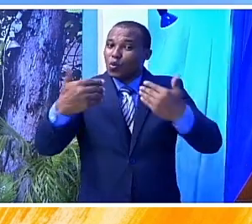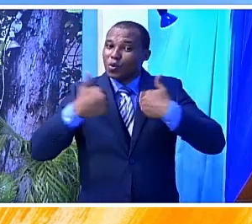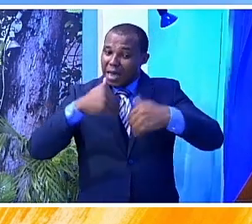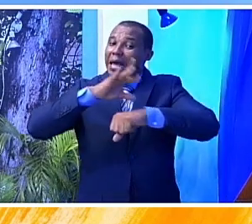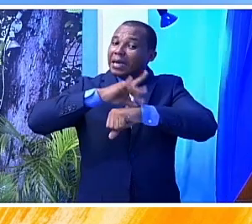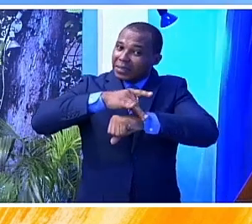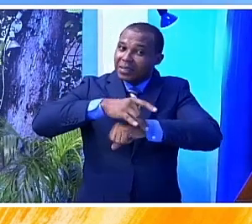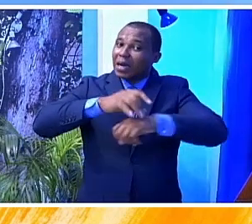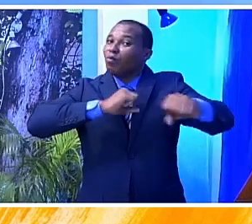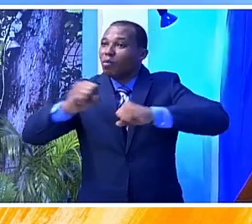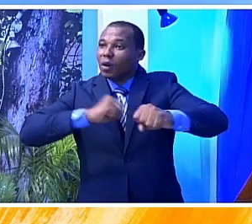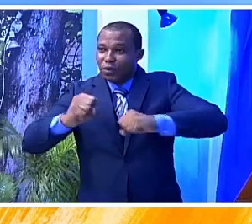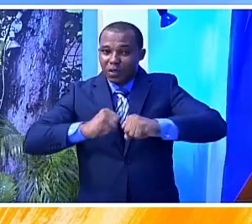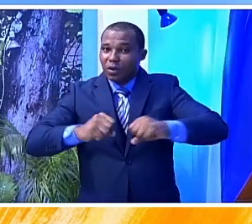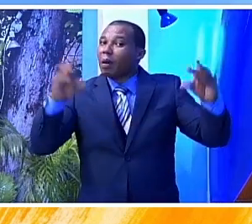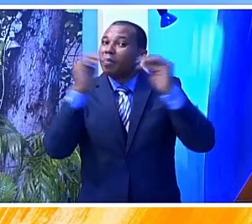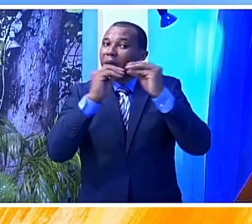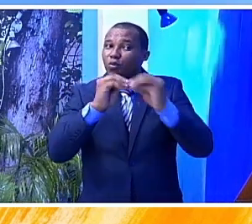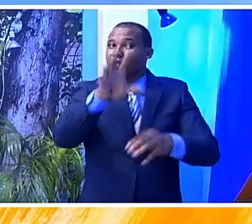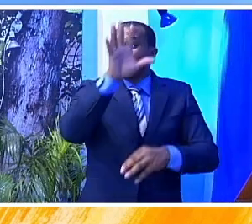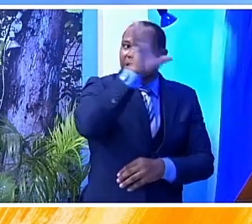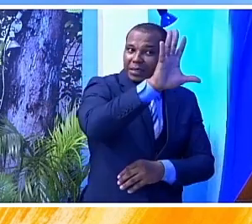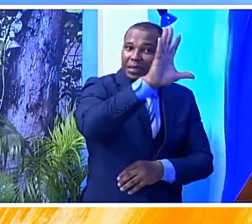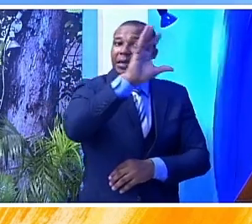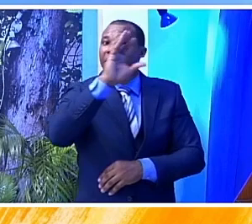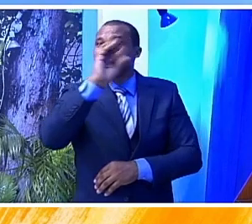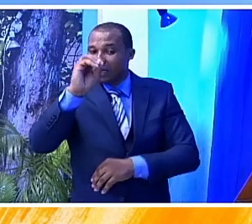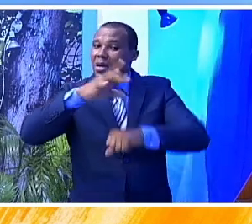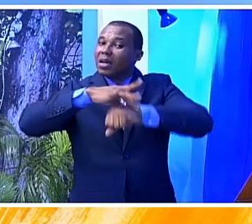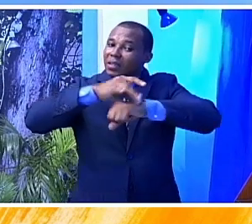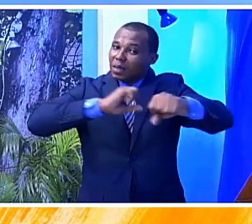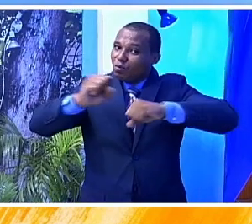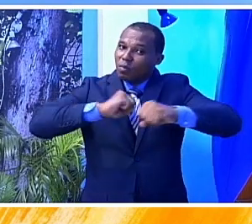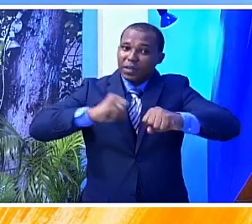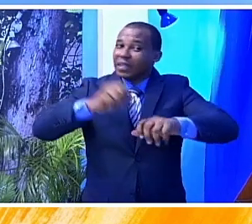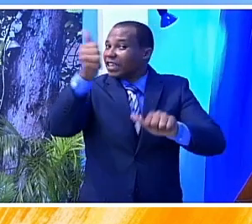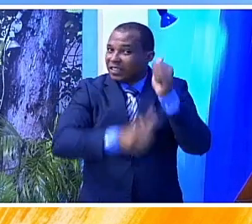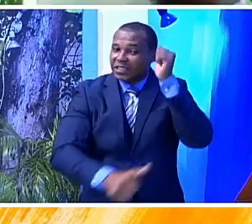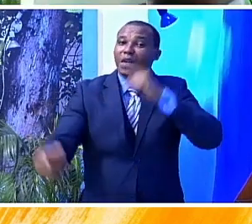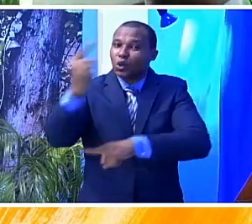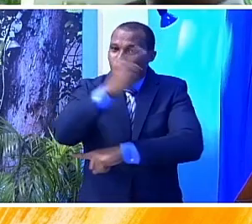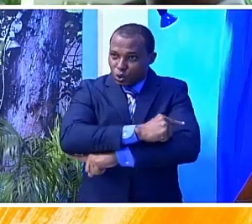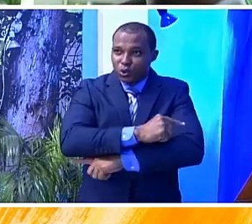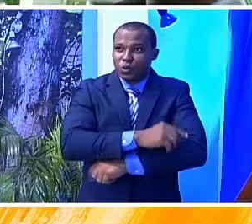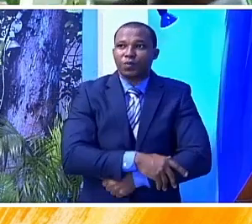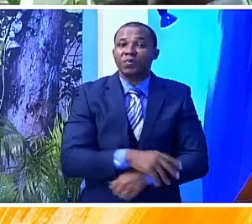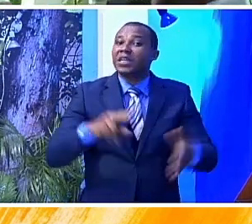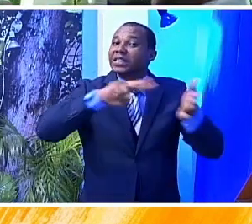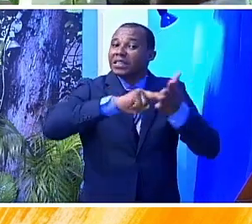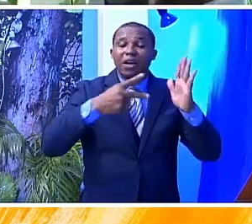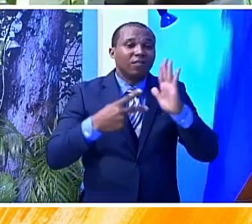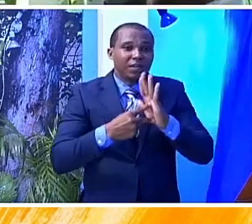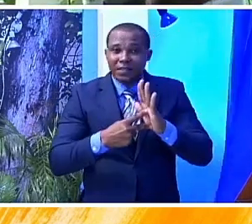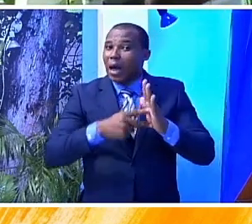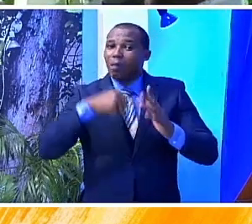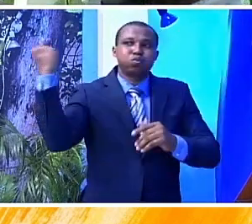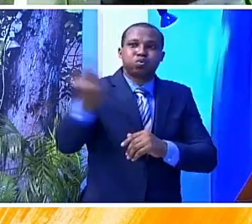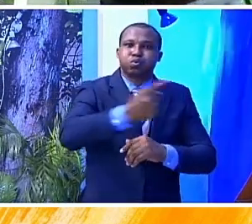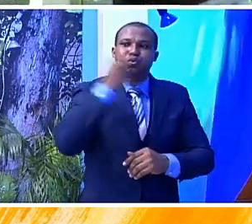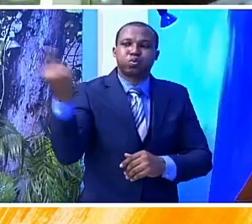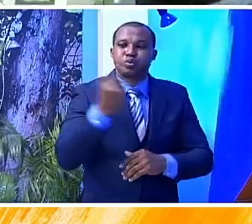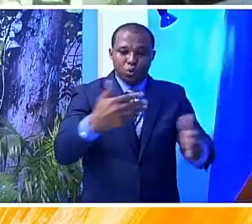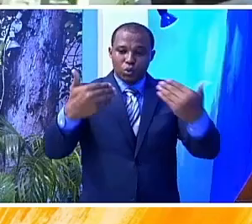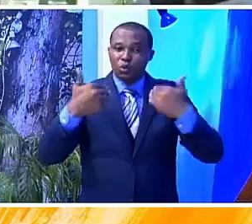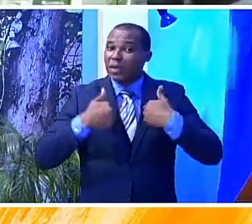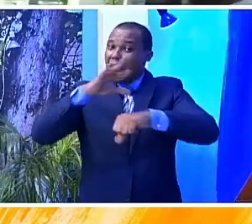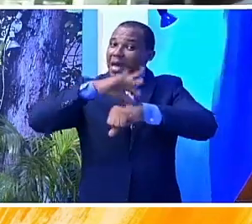gagner plus qu'une cinquantaine, plus qu'une soixantaine de tremblements de terre chaque jour. Donc ça veut dire que ça n'a pas besoin de manquer.